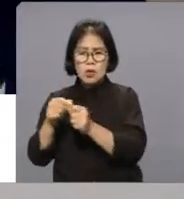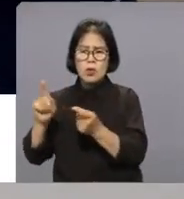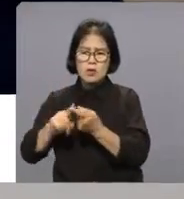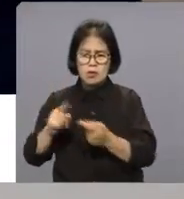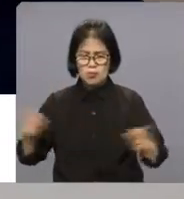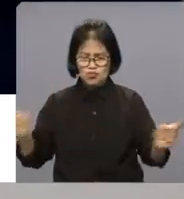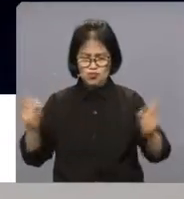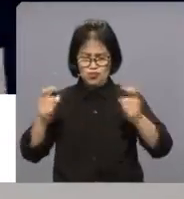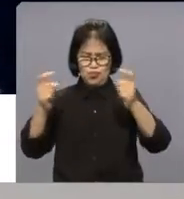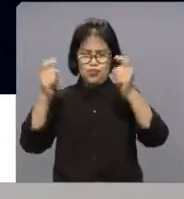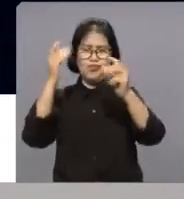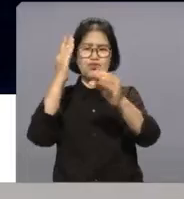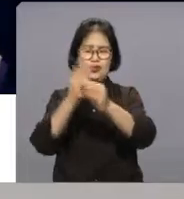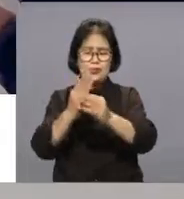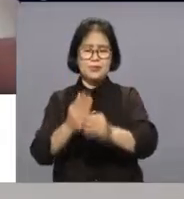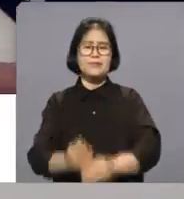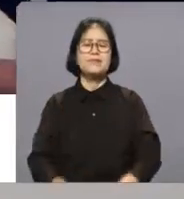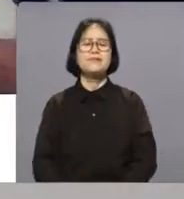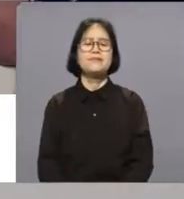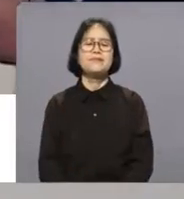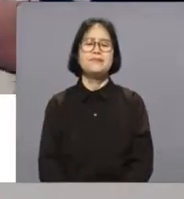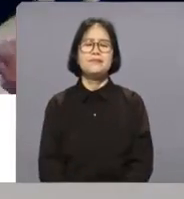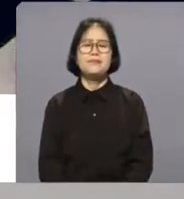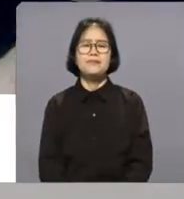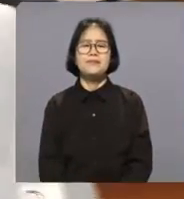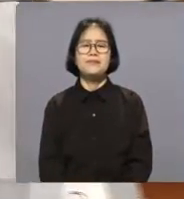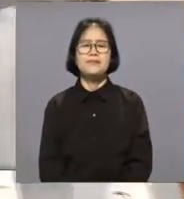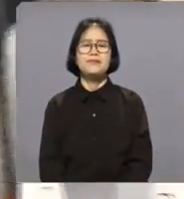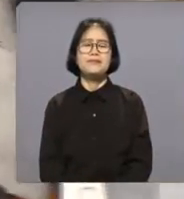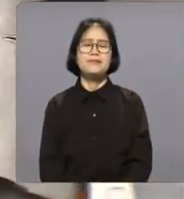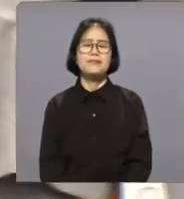날선 공방을 이어갔습니다. 김민주 기자입니다.